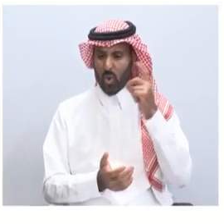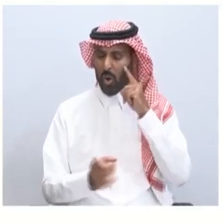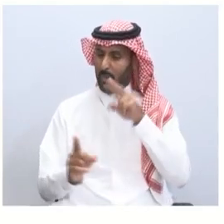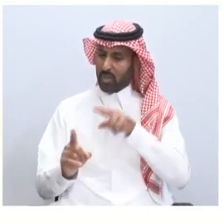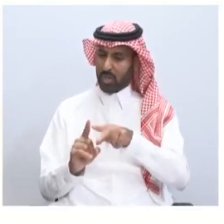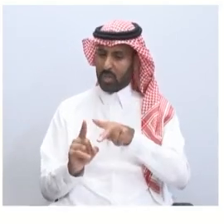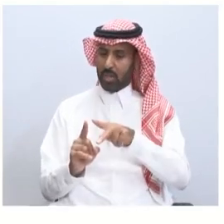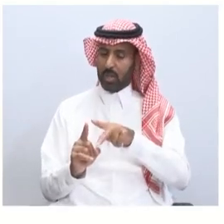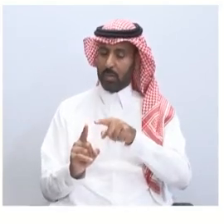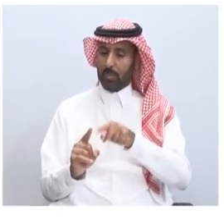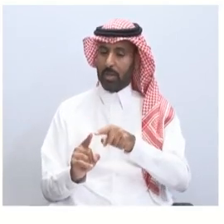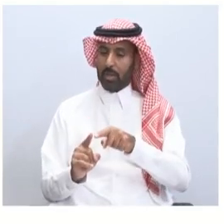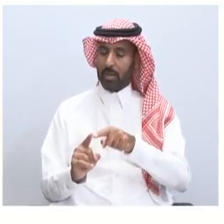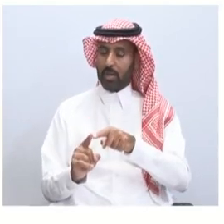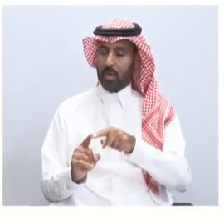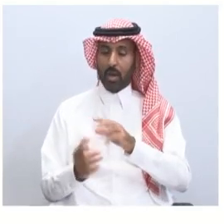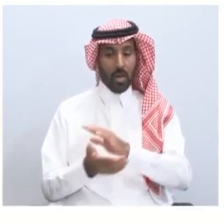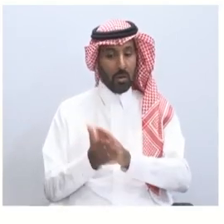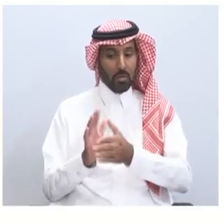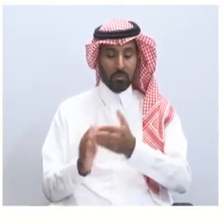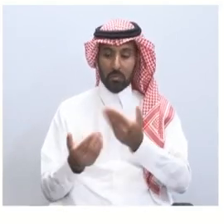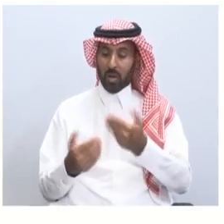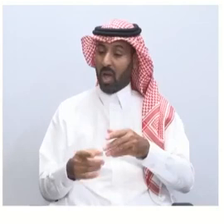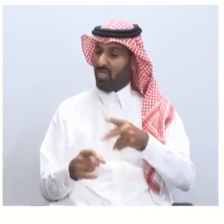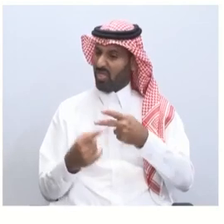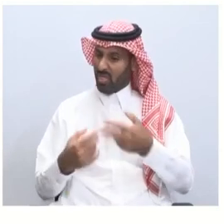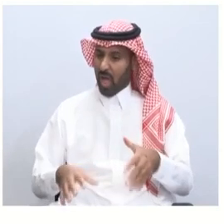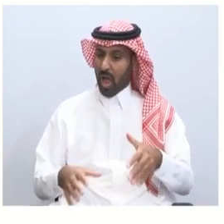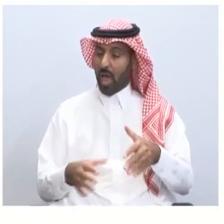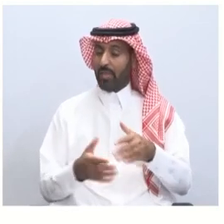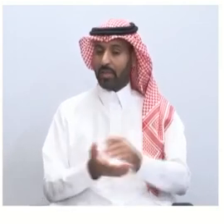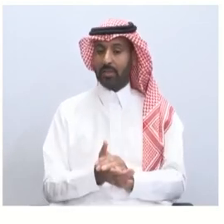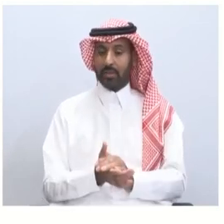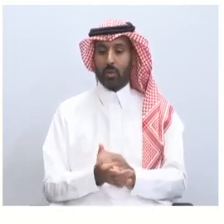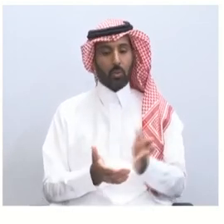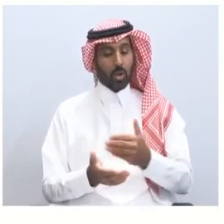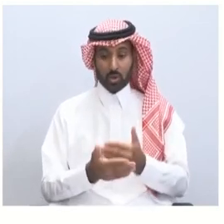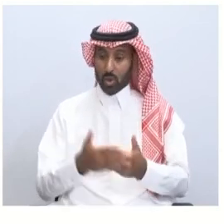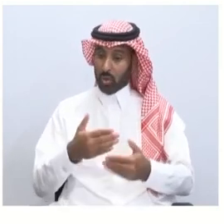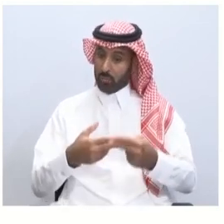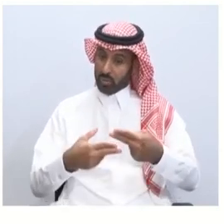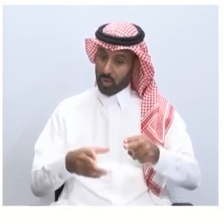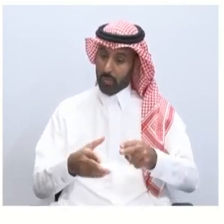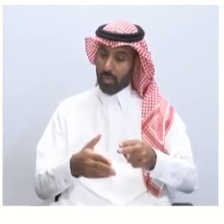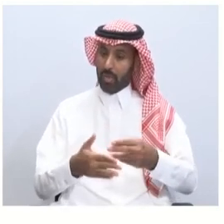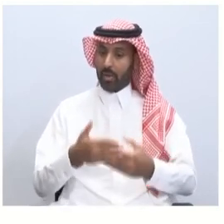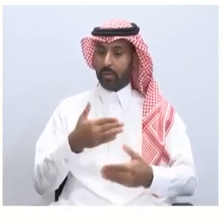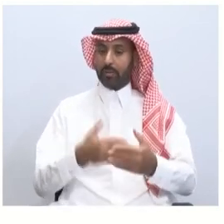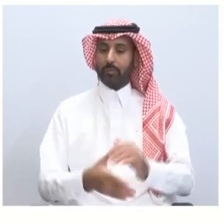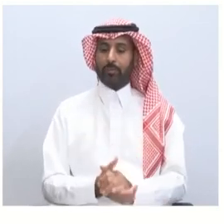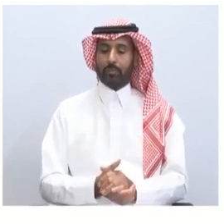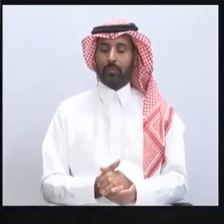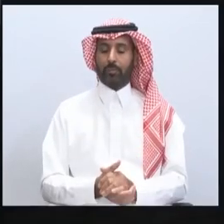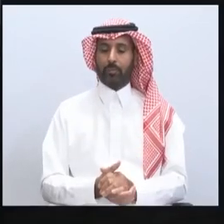المعتدون من انهم سوف يتم القضاء على هذه الدوله ولن تقوم لها قائمه مره